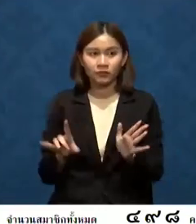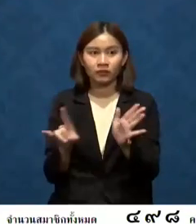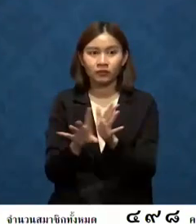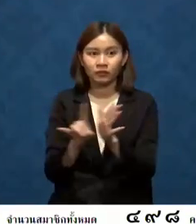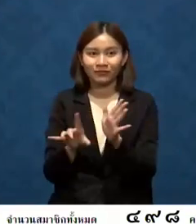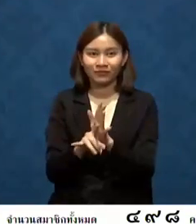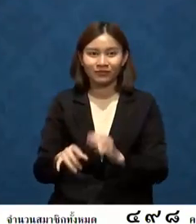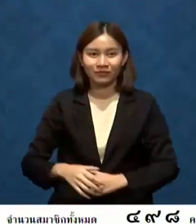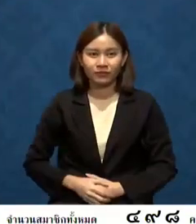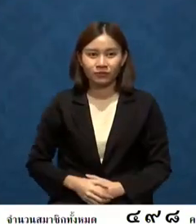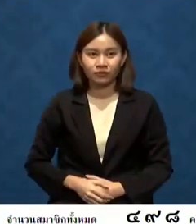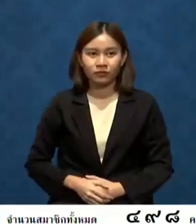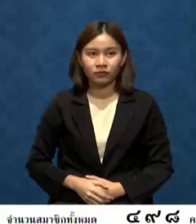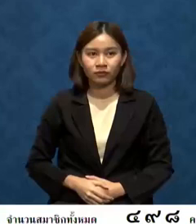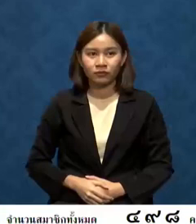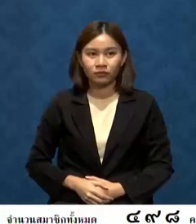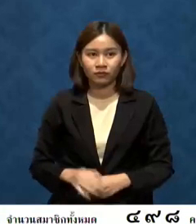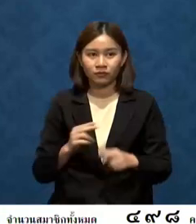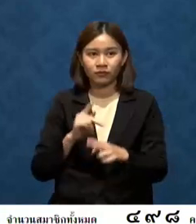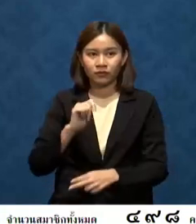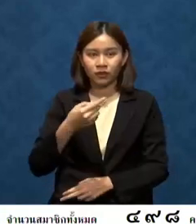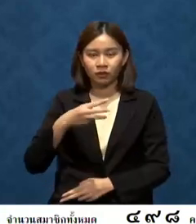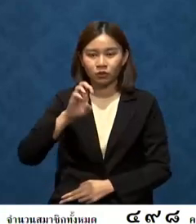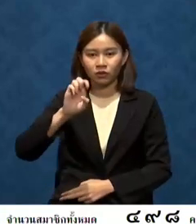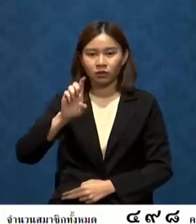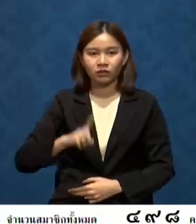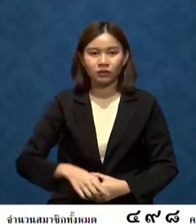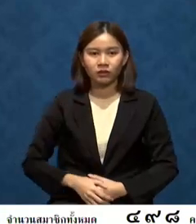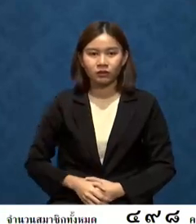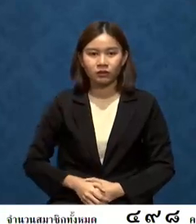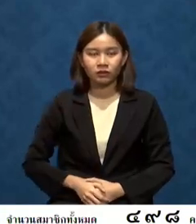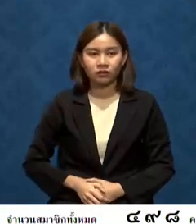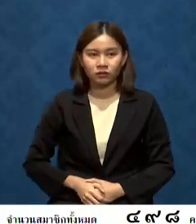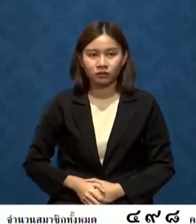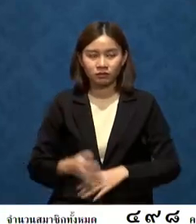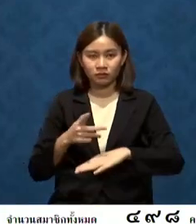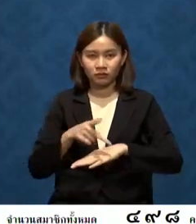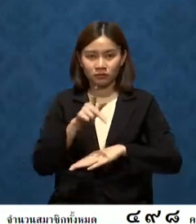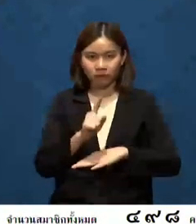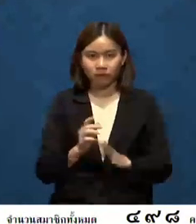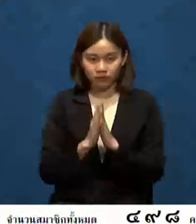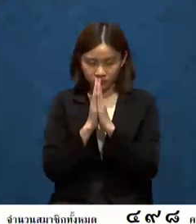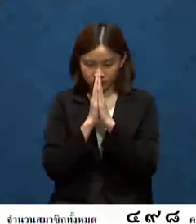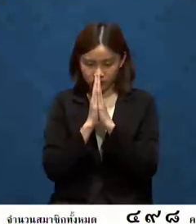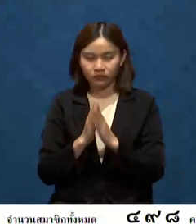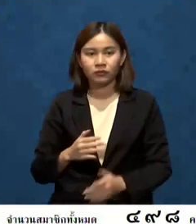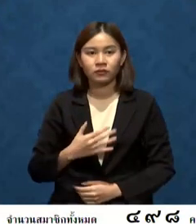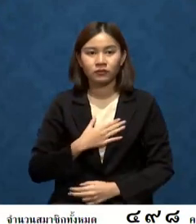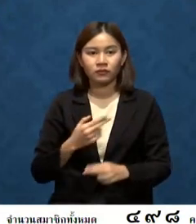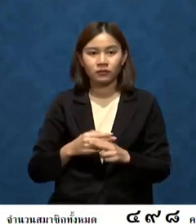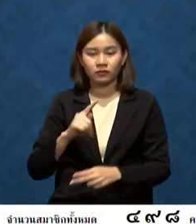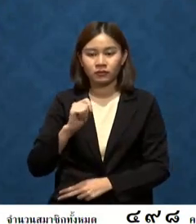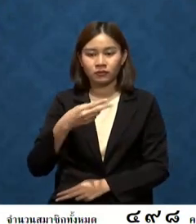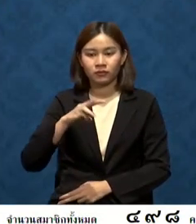ท่านพันตำรวจเอกทวีสอดส่องนะครับเชิญครับท่านครับกราบเรียนท่านประธานที่เคารพครับผม